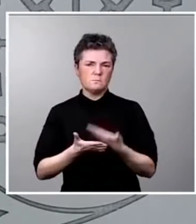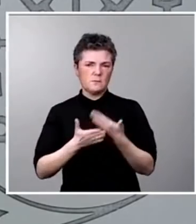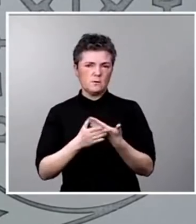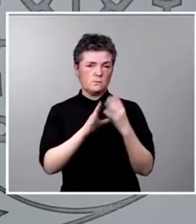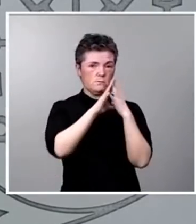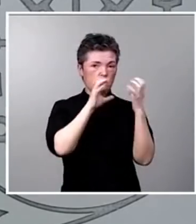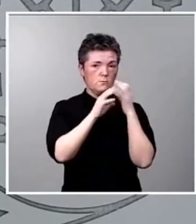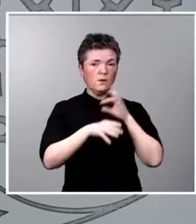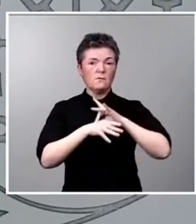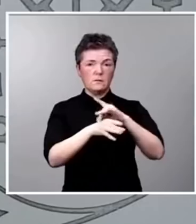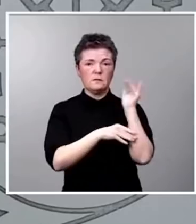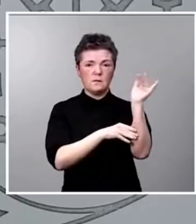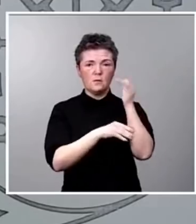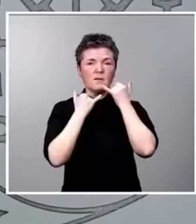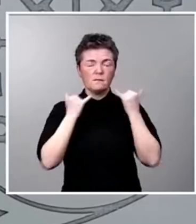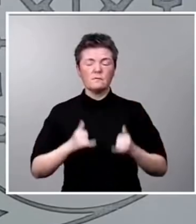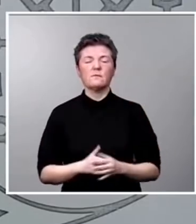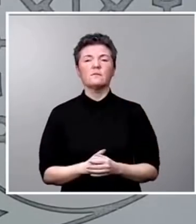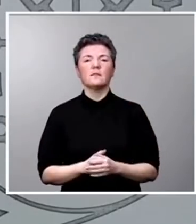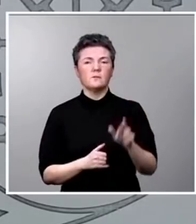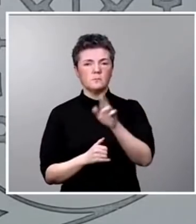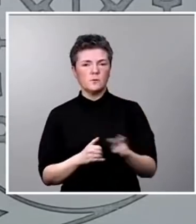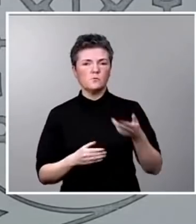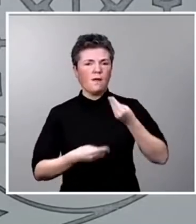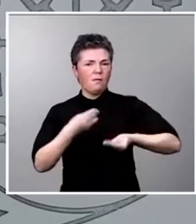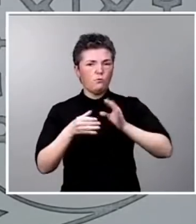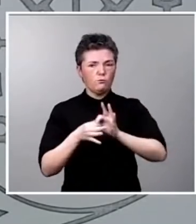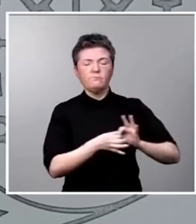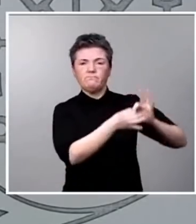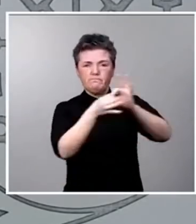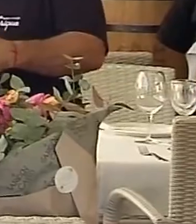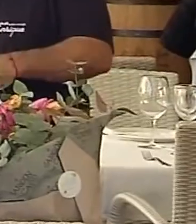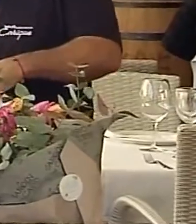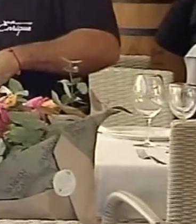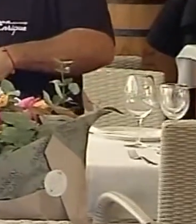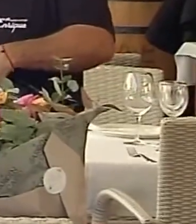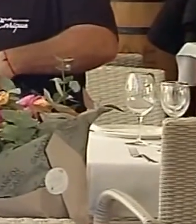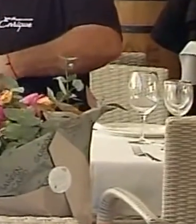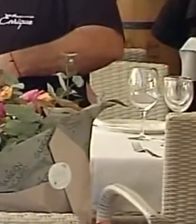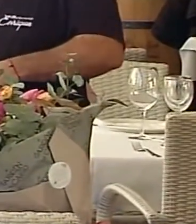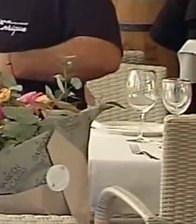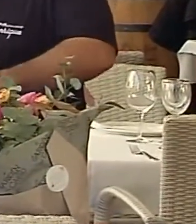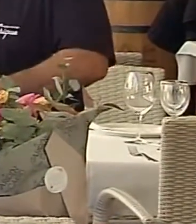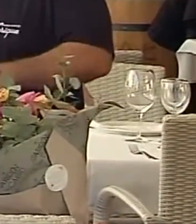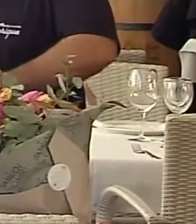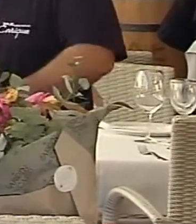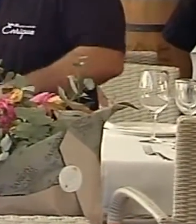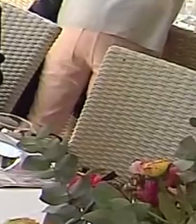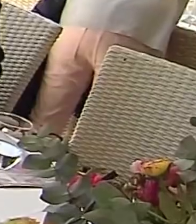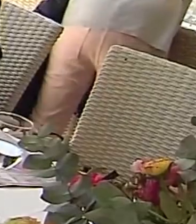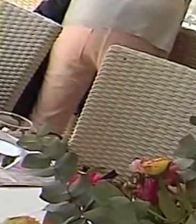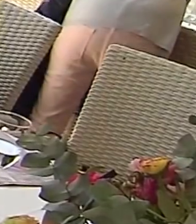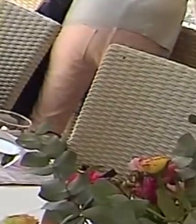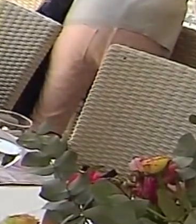történelmi mélypontra jutott energiaválság ugyanis a teljes európai energiabiztonságot fenyegeti. A spanyol turizmust is